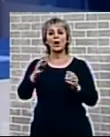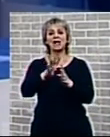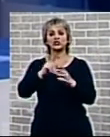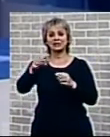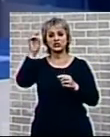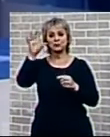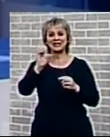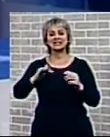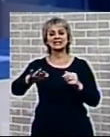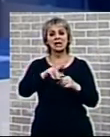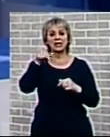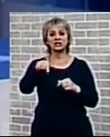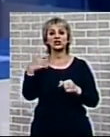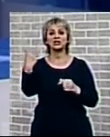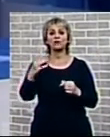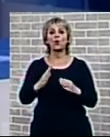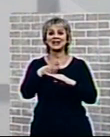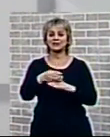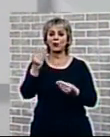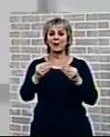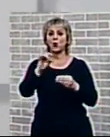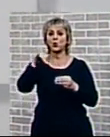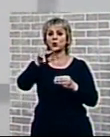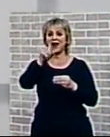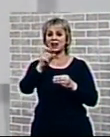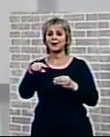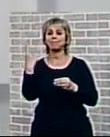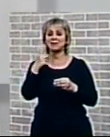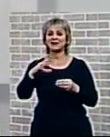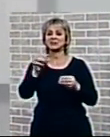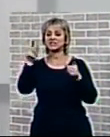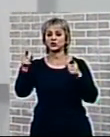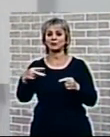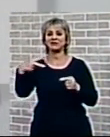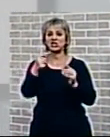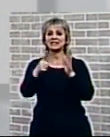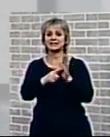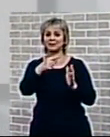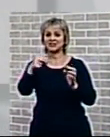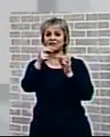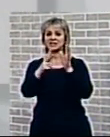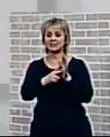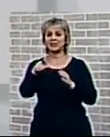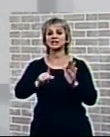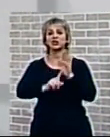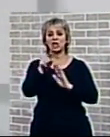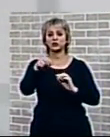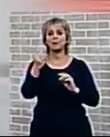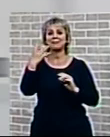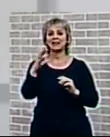очередной чемпионат страны. Его гостевой матч с Уралом станет первым в сезоне 2017-18 и начнется